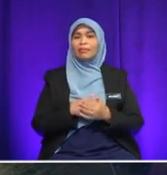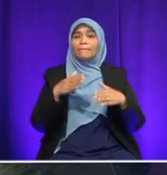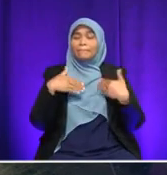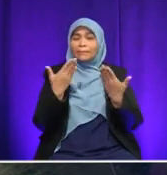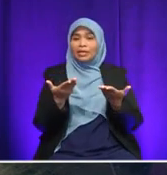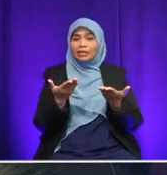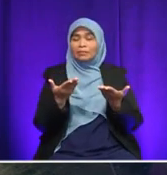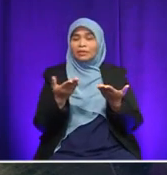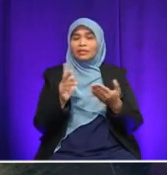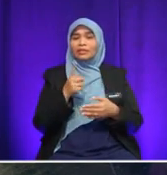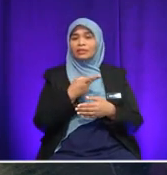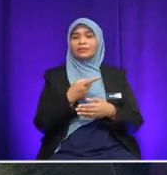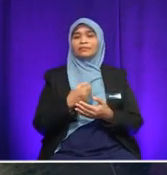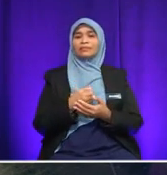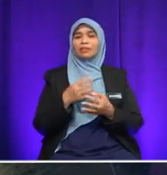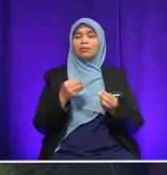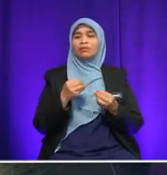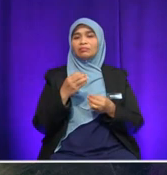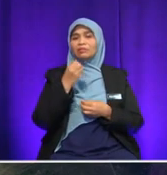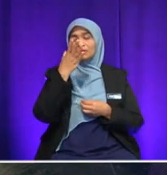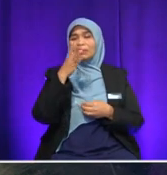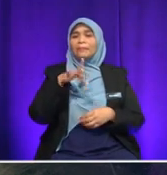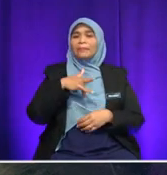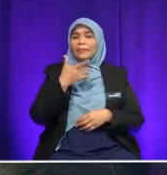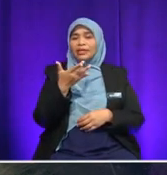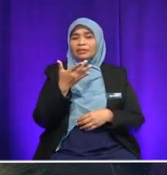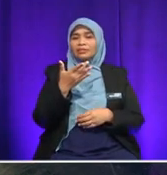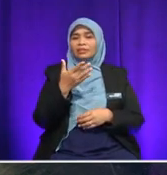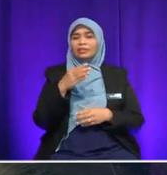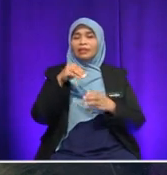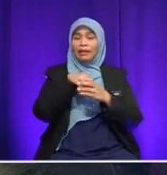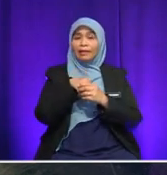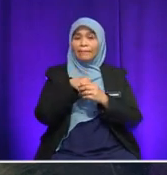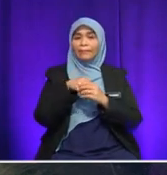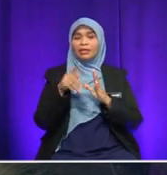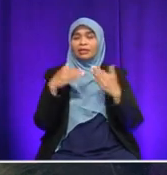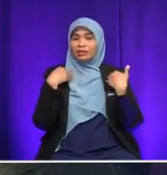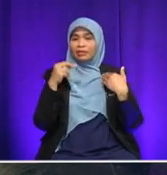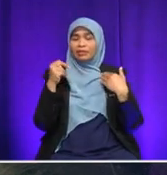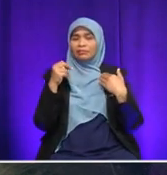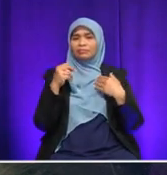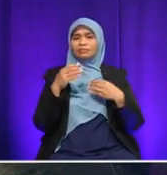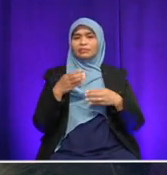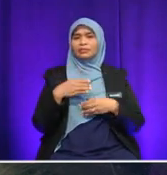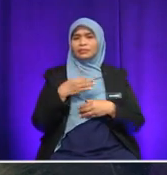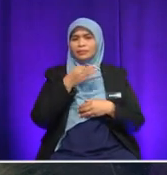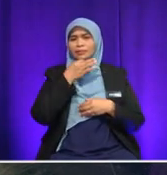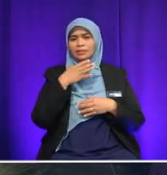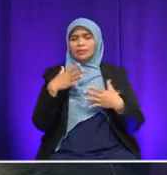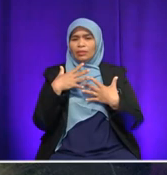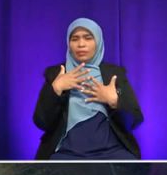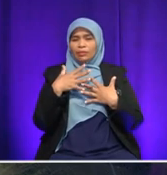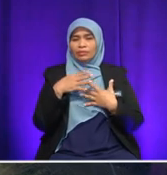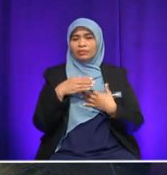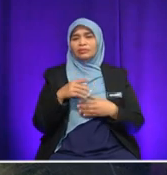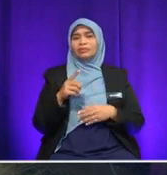bagaimana kita nak meluahkan perasaan kita ataupun kita dalam keadaan cemas, kita pun meluahkan perasaan cemas tu. Itu